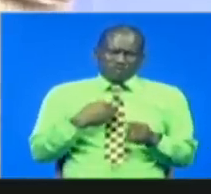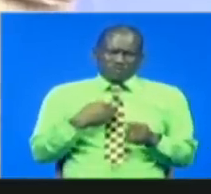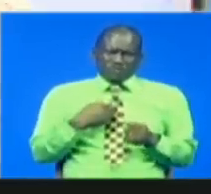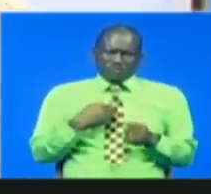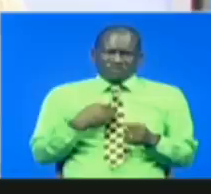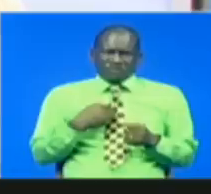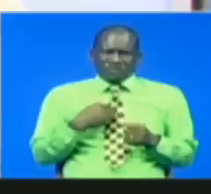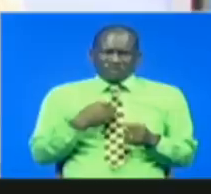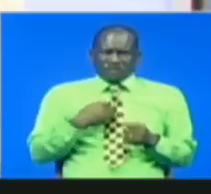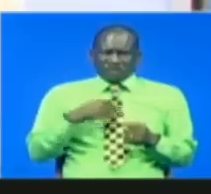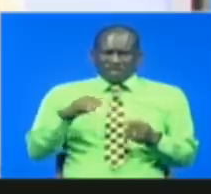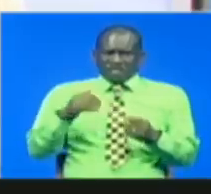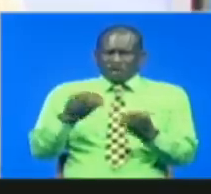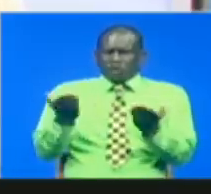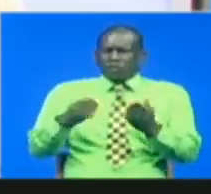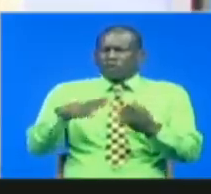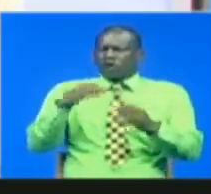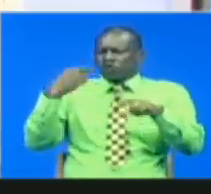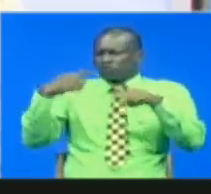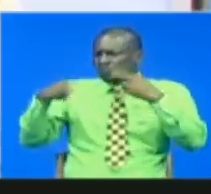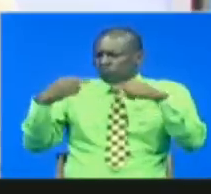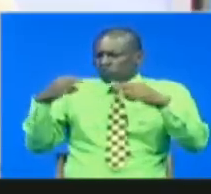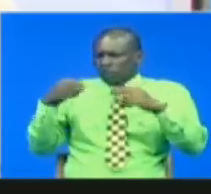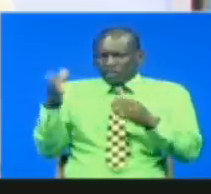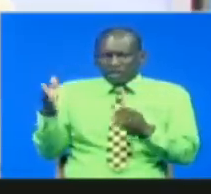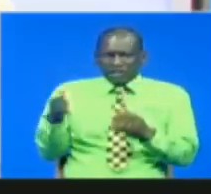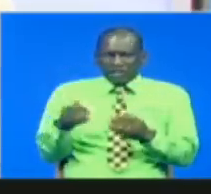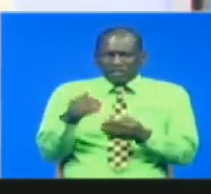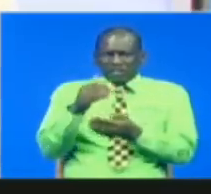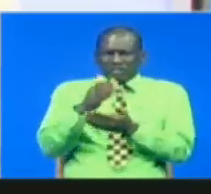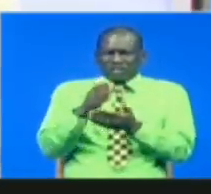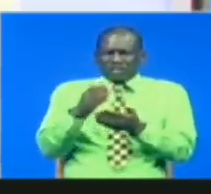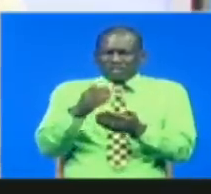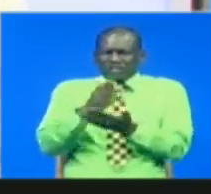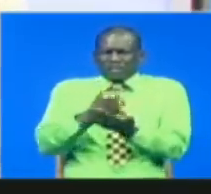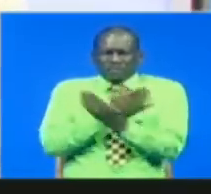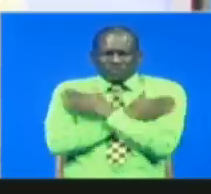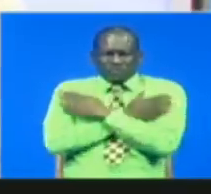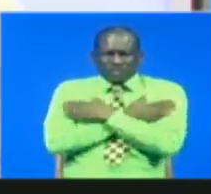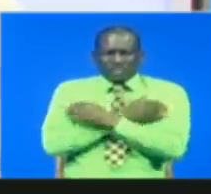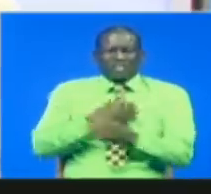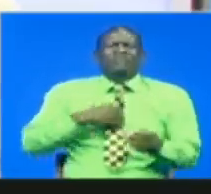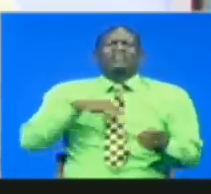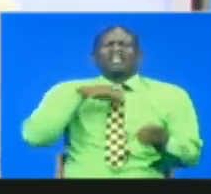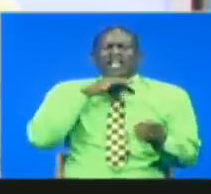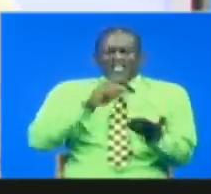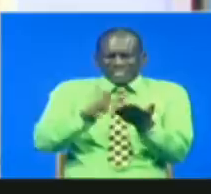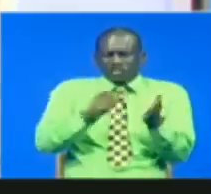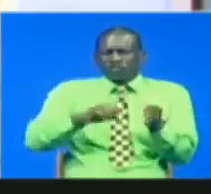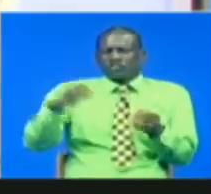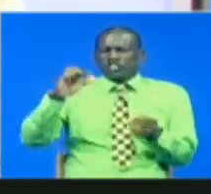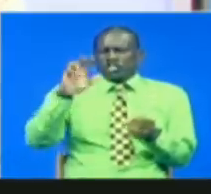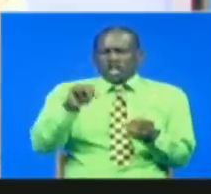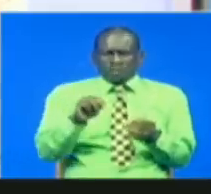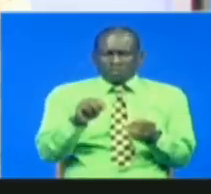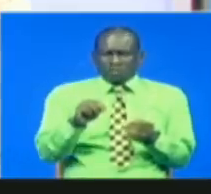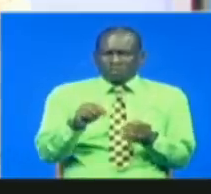hiyo maliwa tunaenda canteen lunch. Kuna wale my close friends, kuna msichana secretary wa GM ambaye